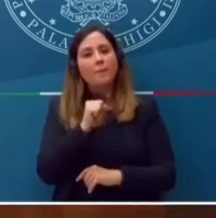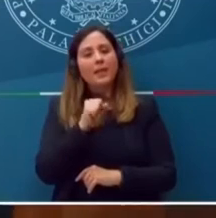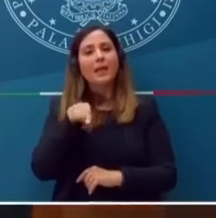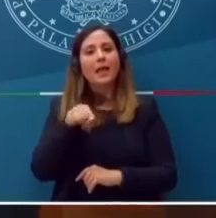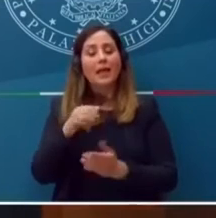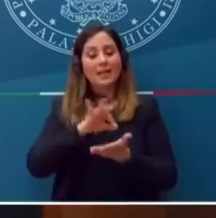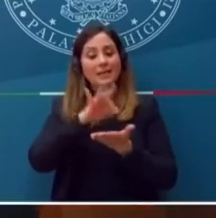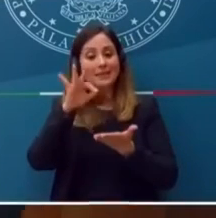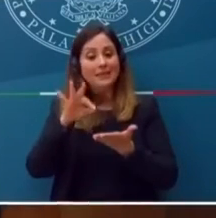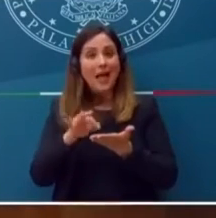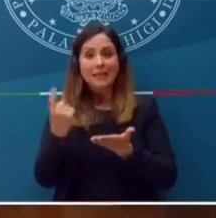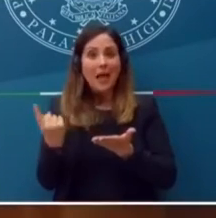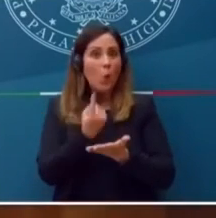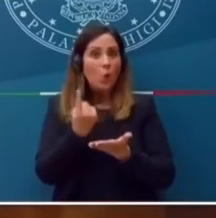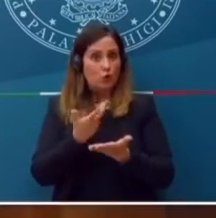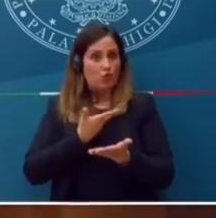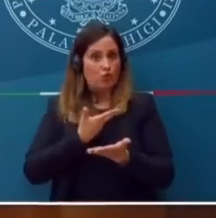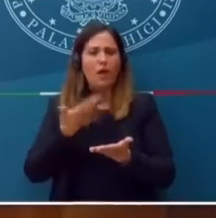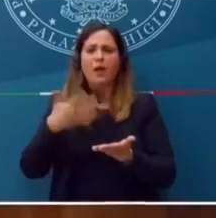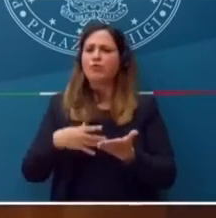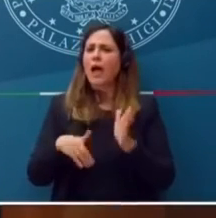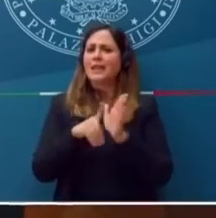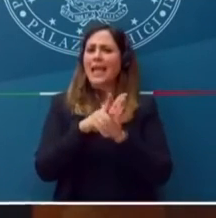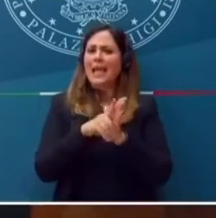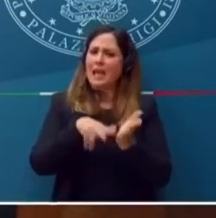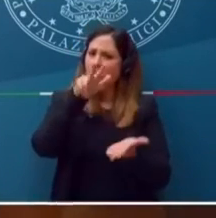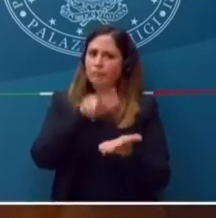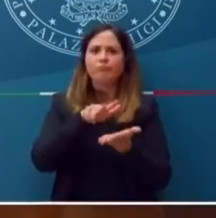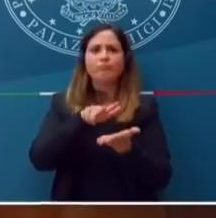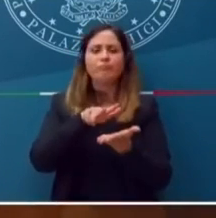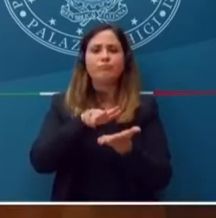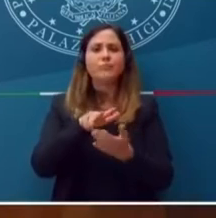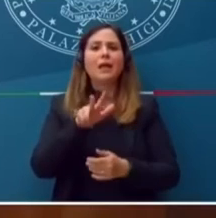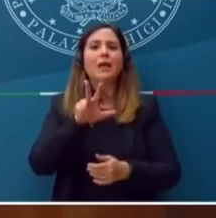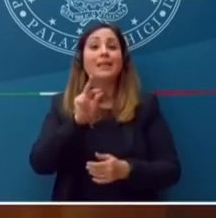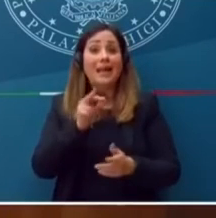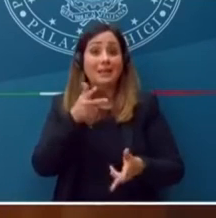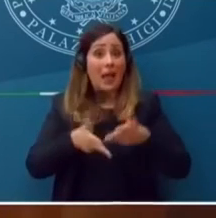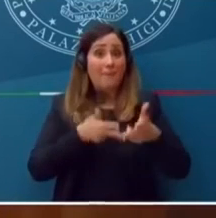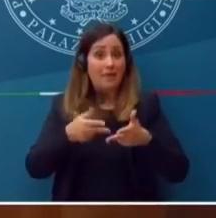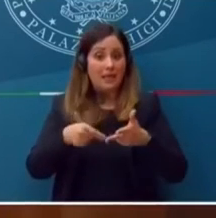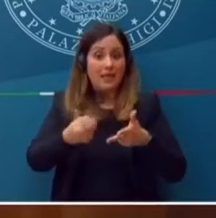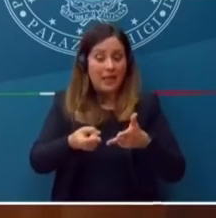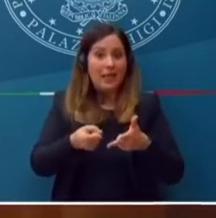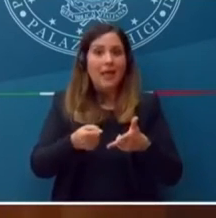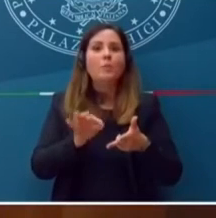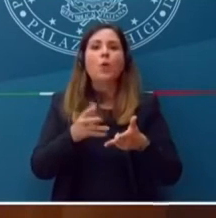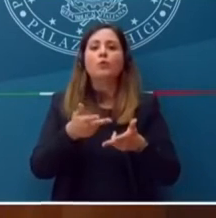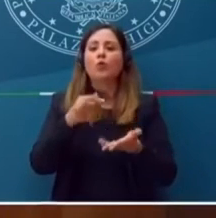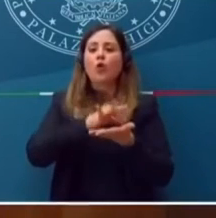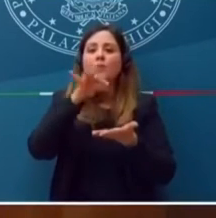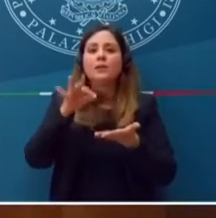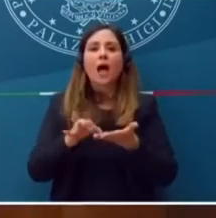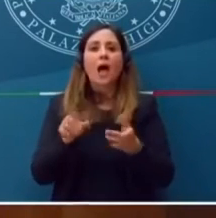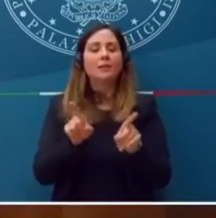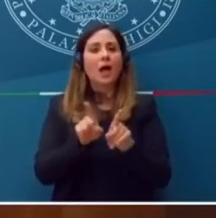data che c'era, che era quella fissata dal decreto, e cioè il 30 aprile, come data diciamo di divieto